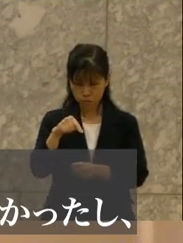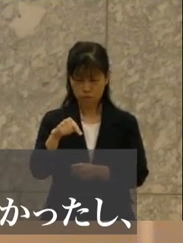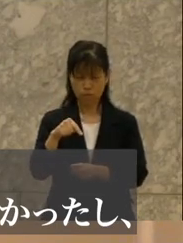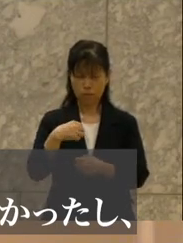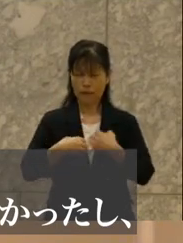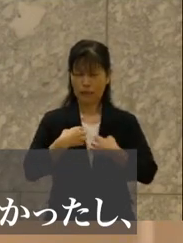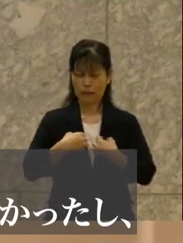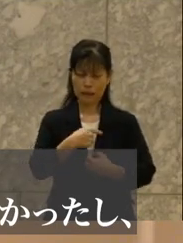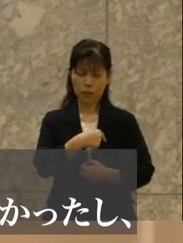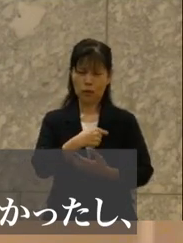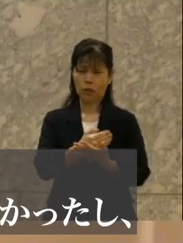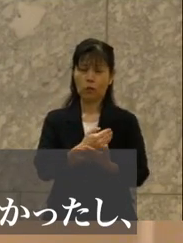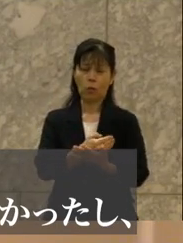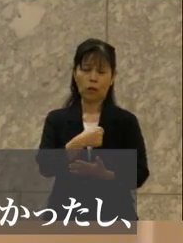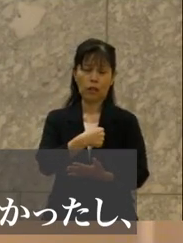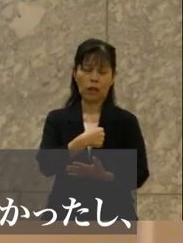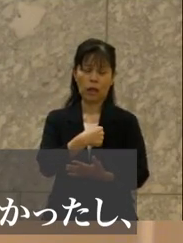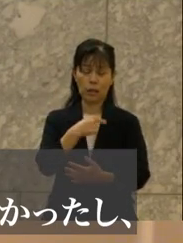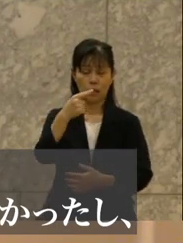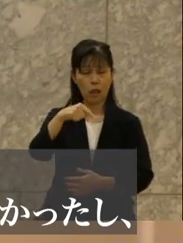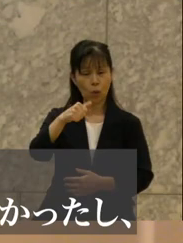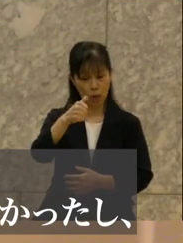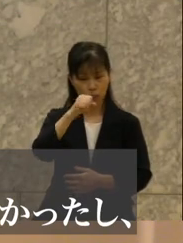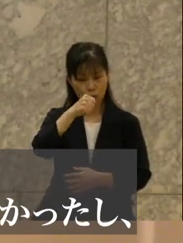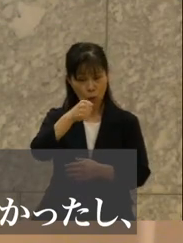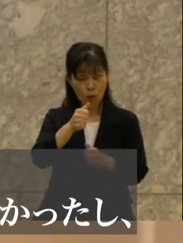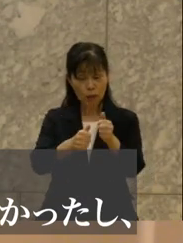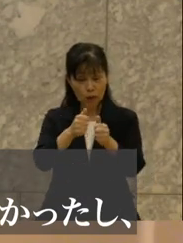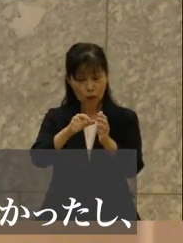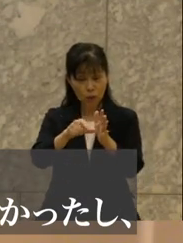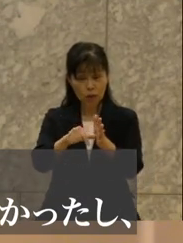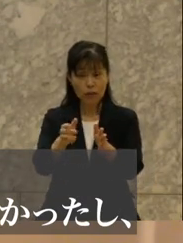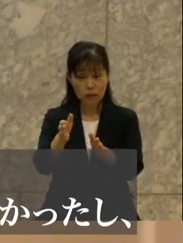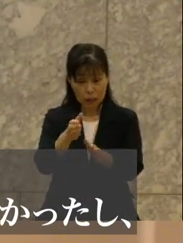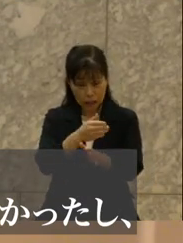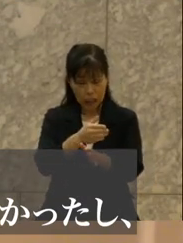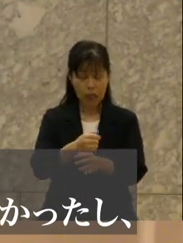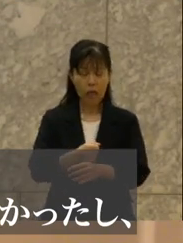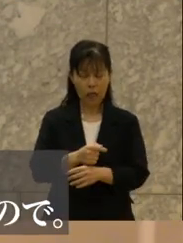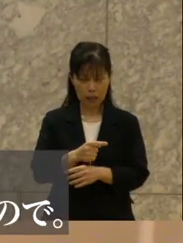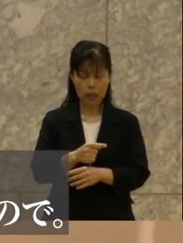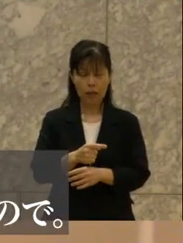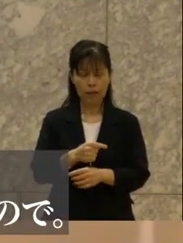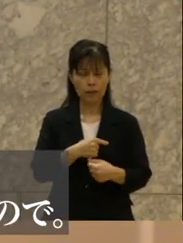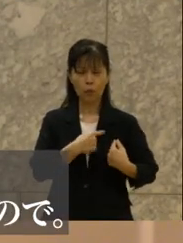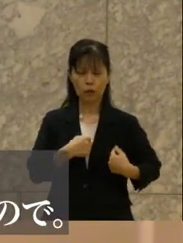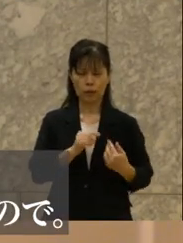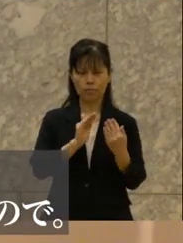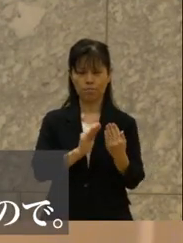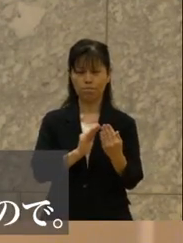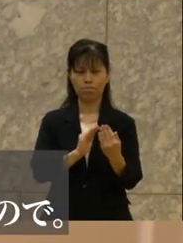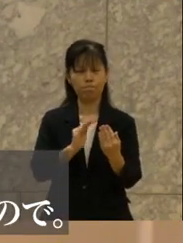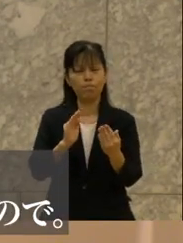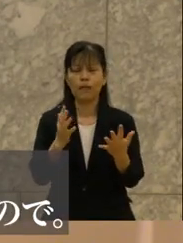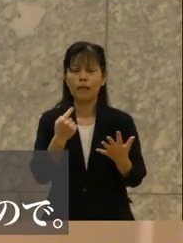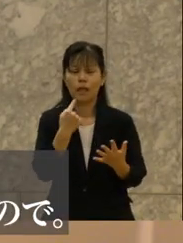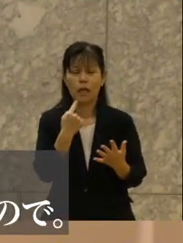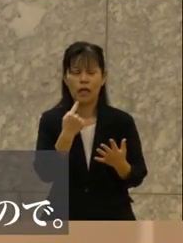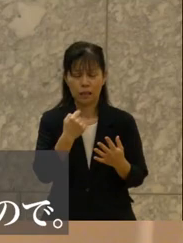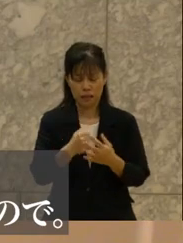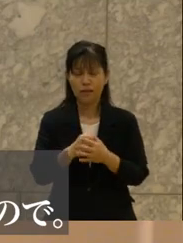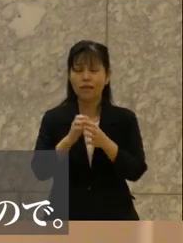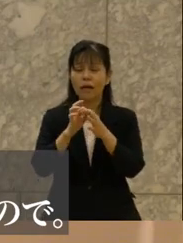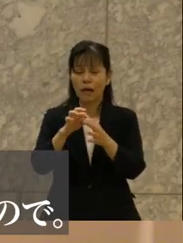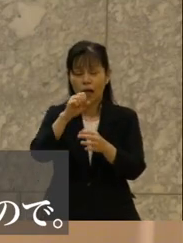その1500の予選の時点から全然そのちゃんと迎えてなかったし1500の予選を突破できて